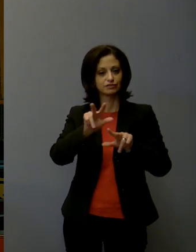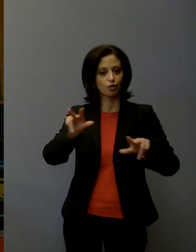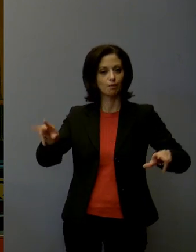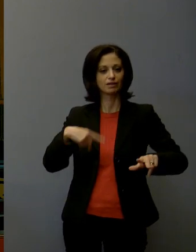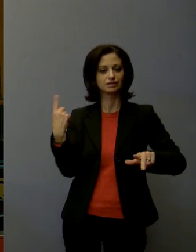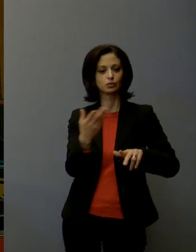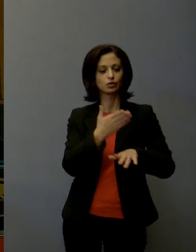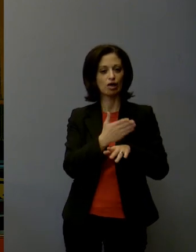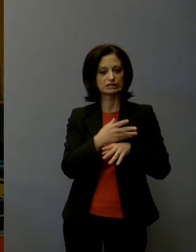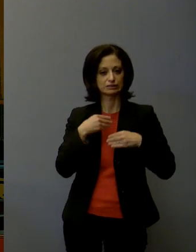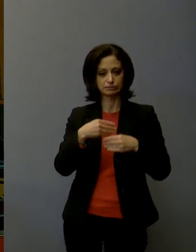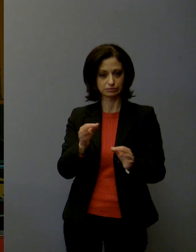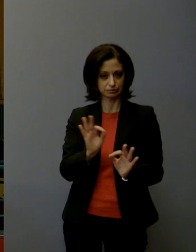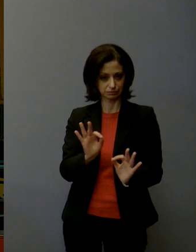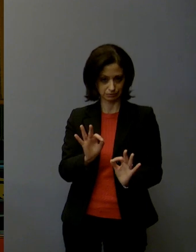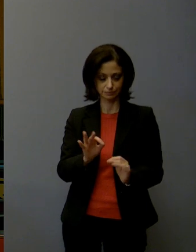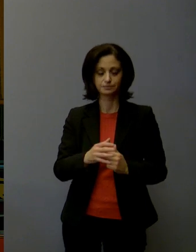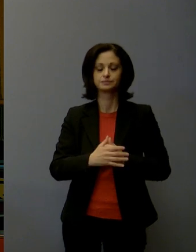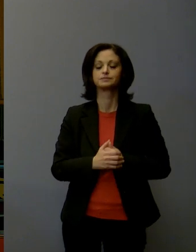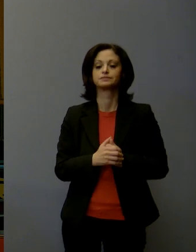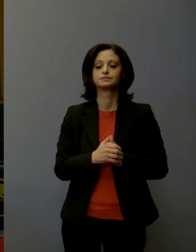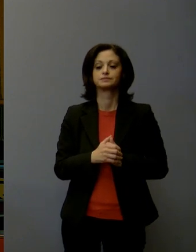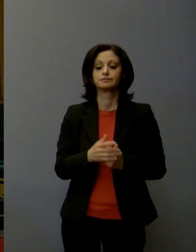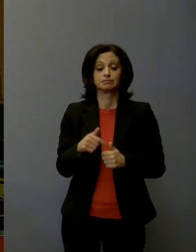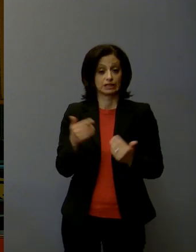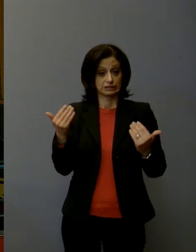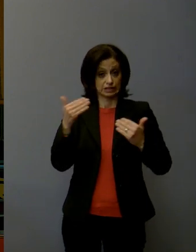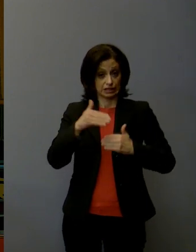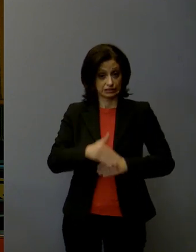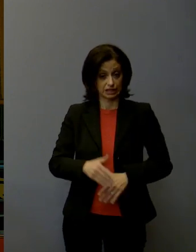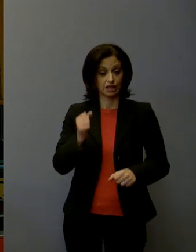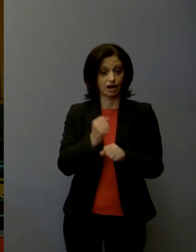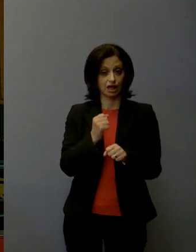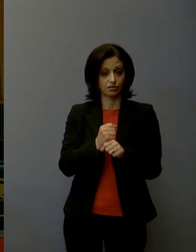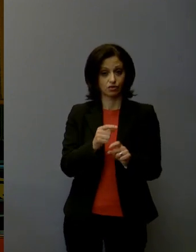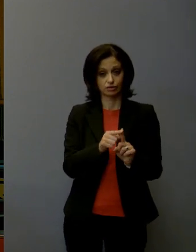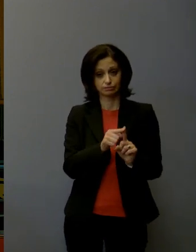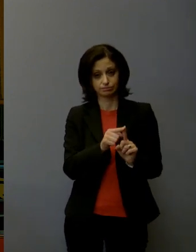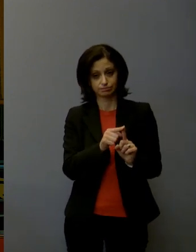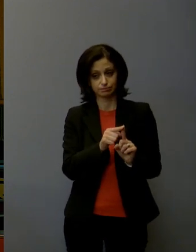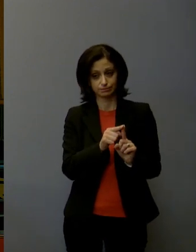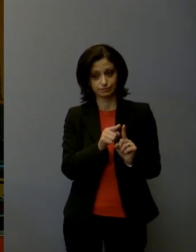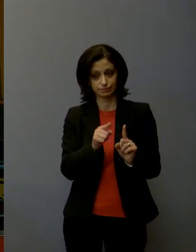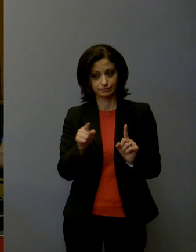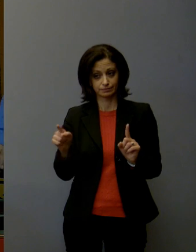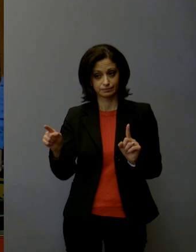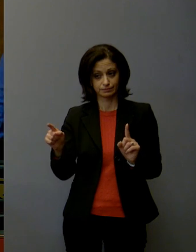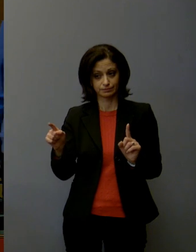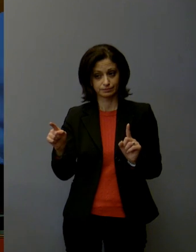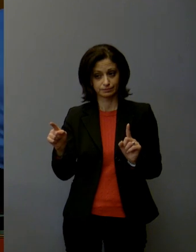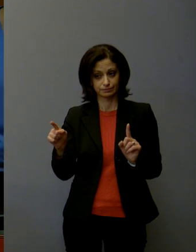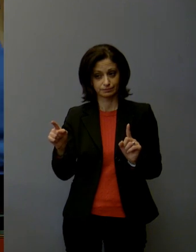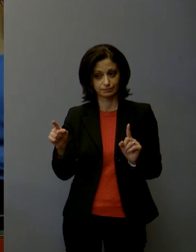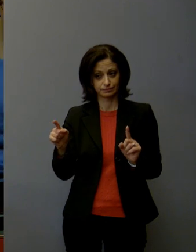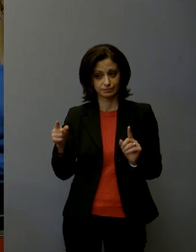consiglieri che non hanno partecipato alla capigruppo stasera termineremo andremo fino al